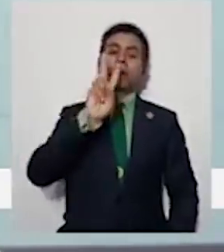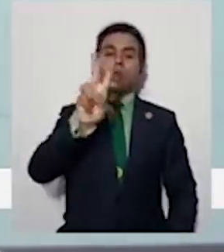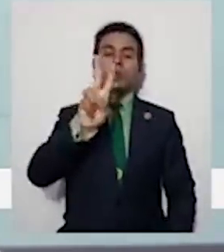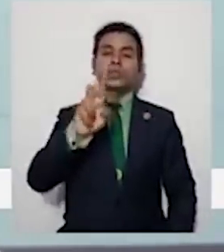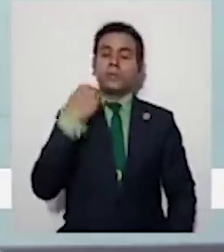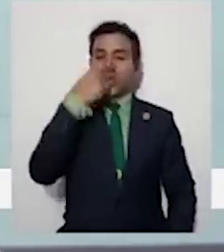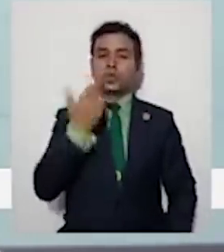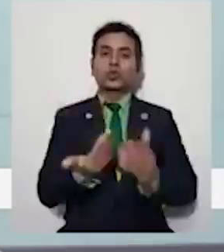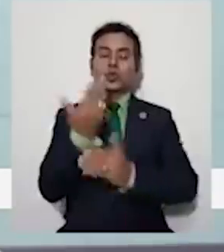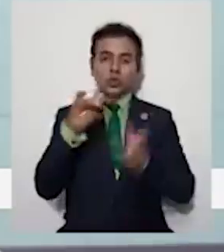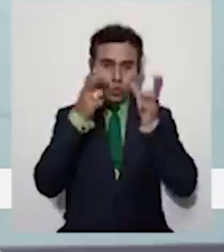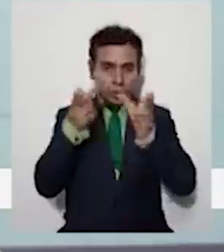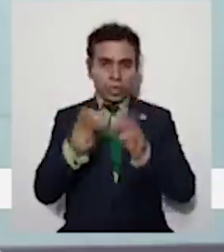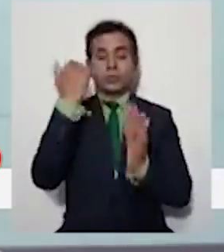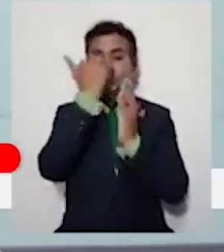181,793 জন।